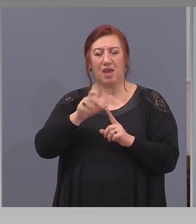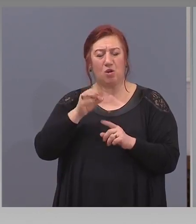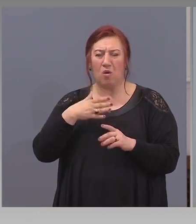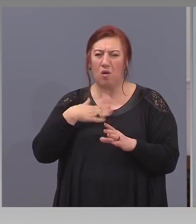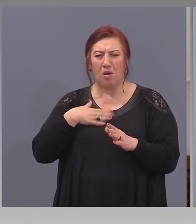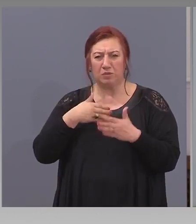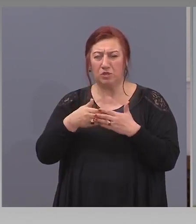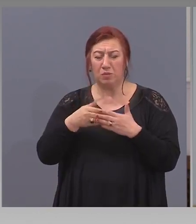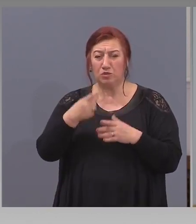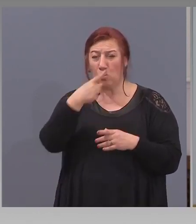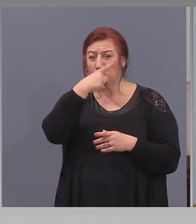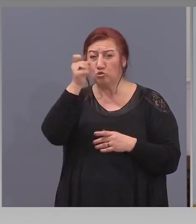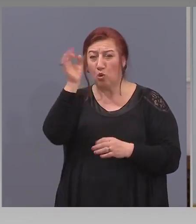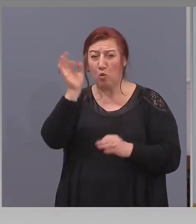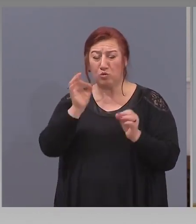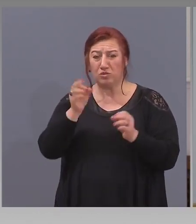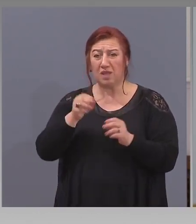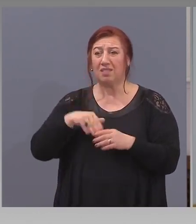100% дълг.